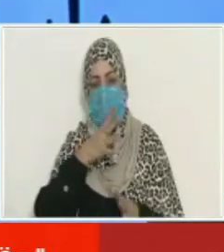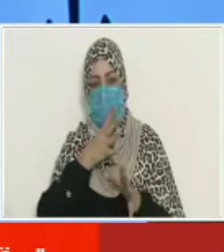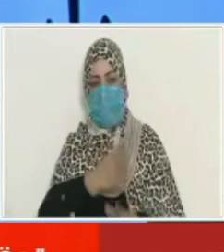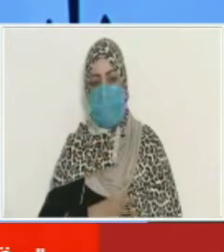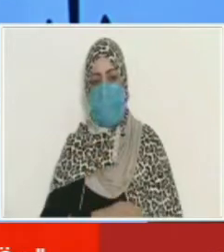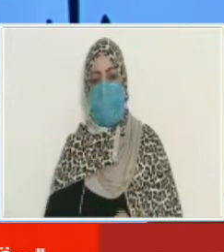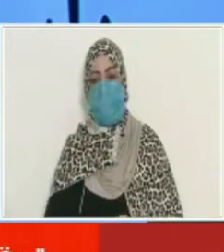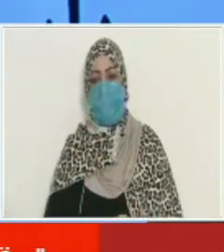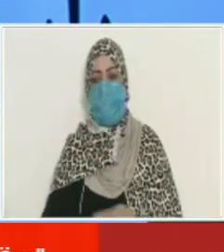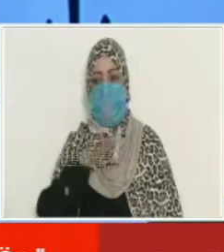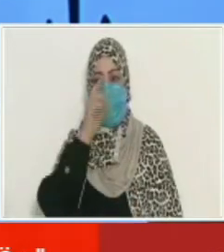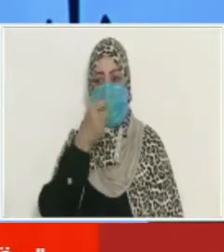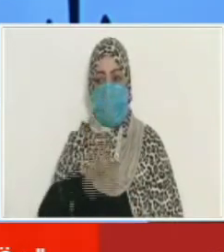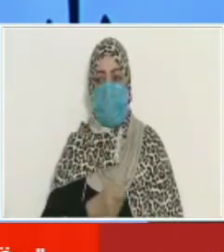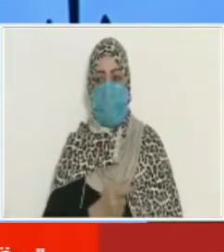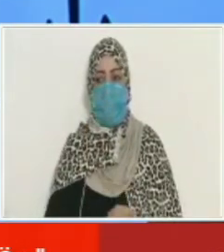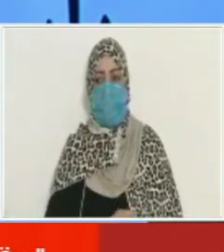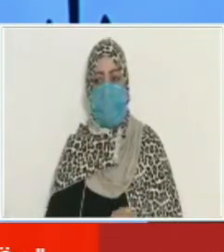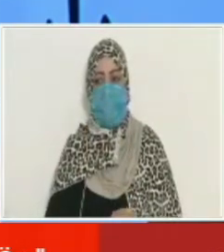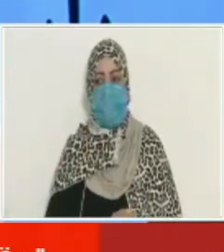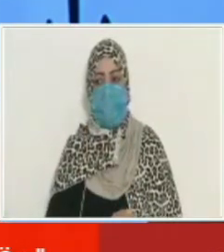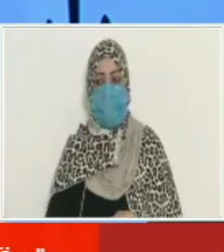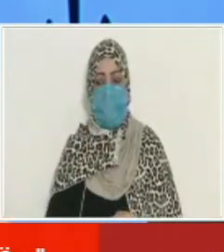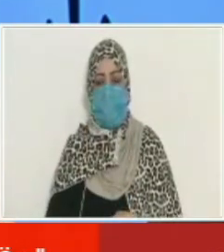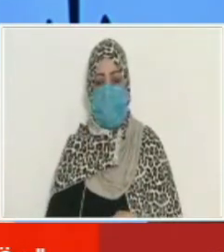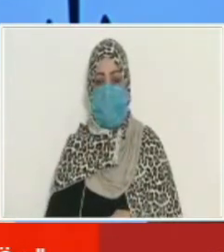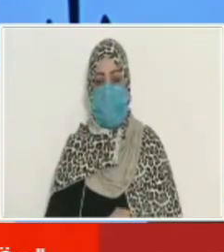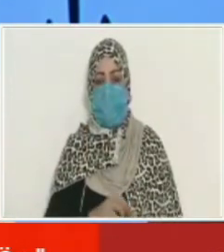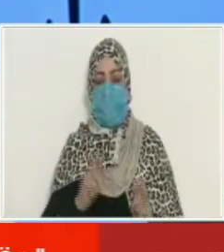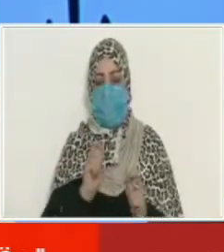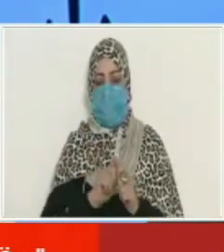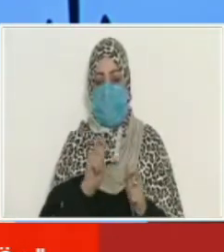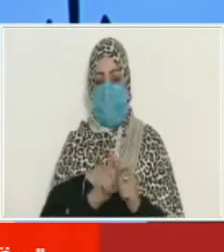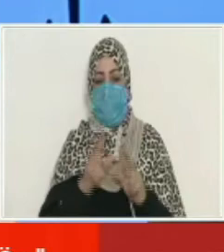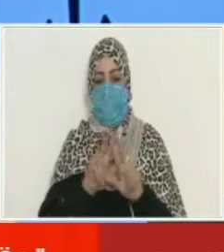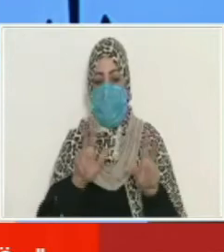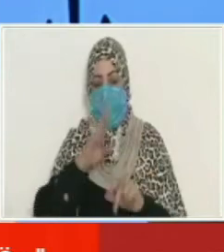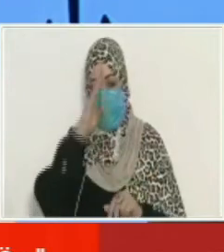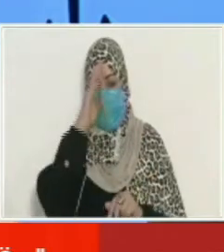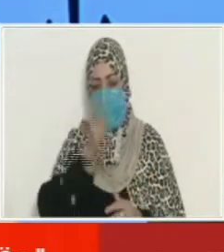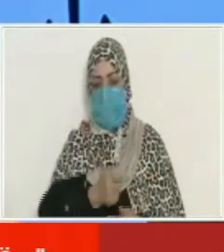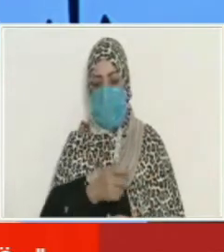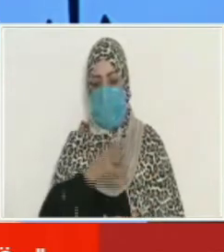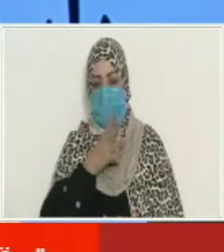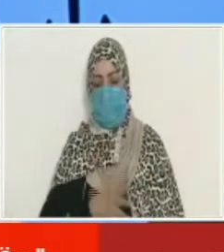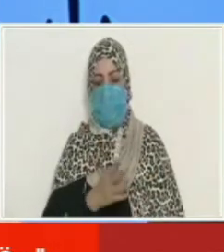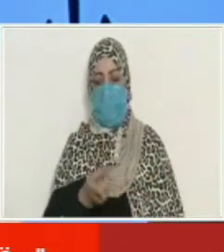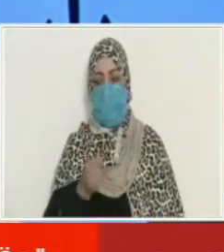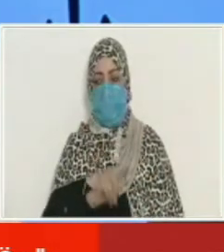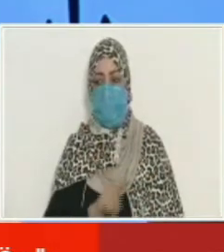شيخ، مأتم من ساكن في حوش مهجر يا شيخ،